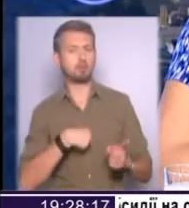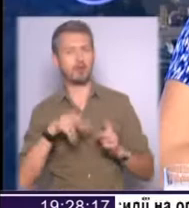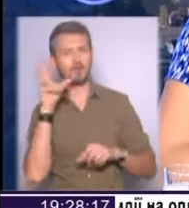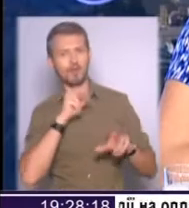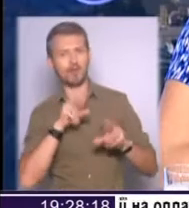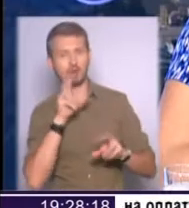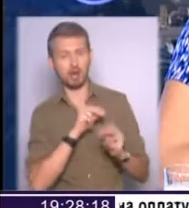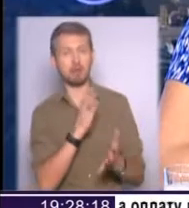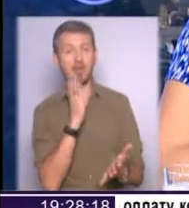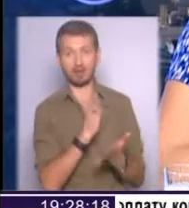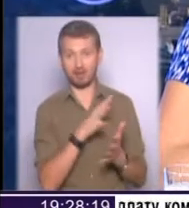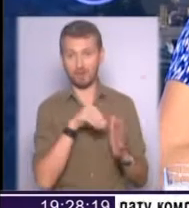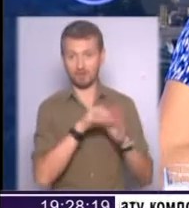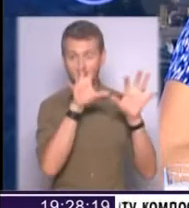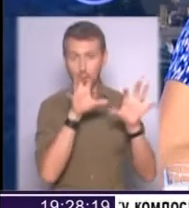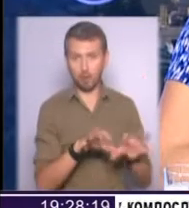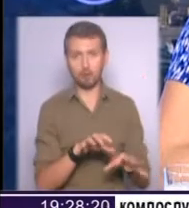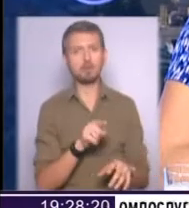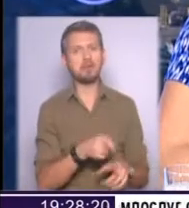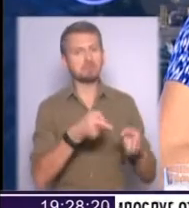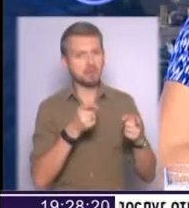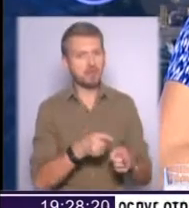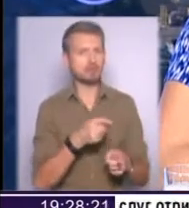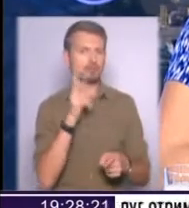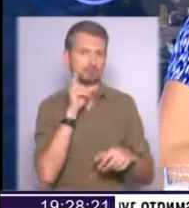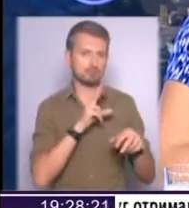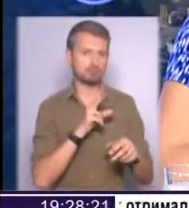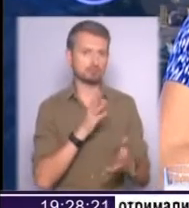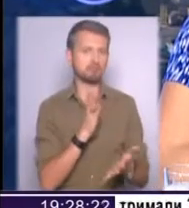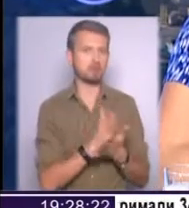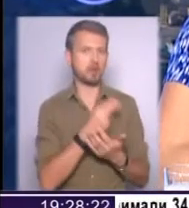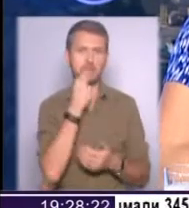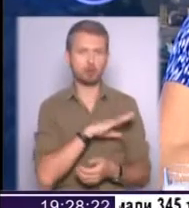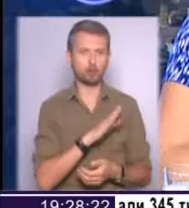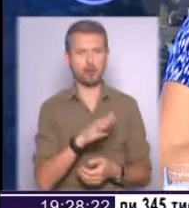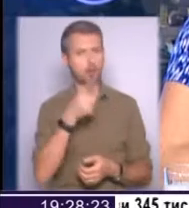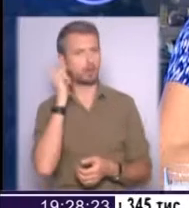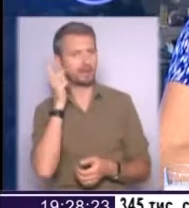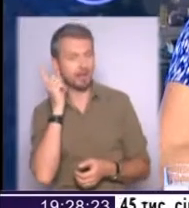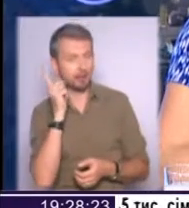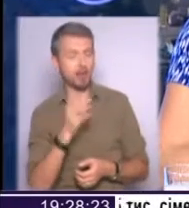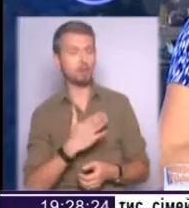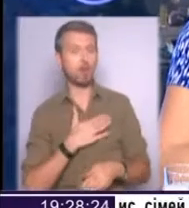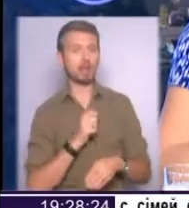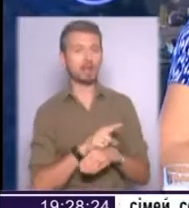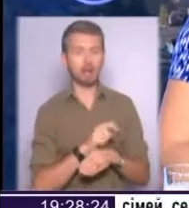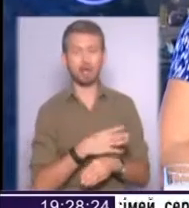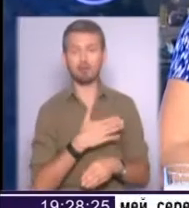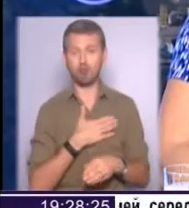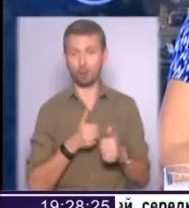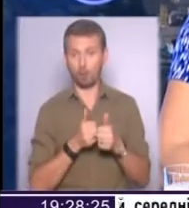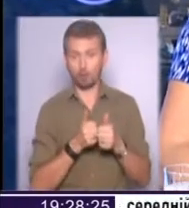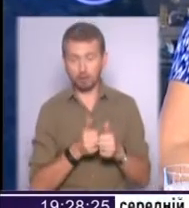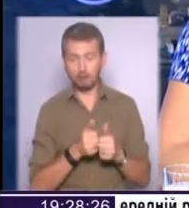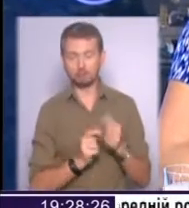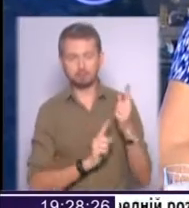в нормативно-правовій базі, яка дійсно є застарілою і є недосконалою, і моє завдання, і завдання моїх колег – працювати над модернізацією